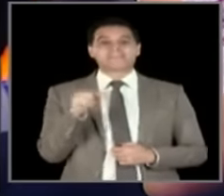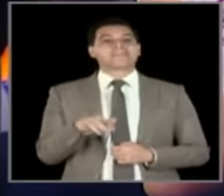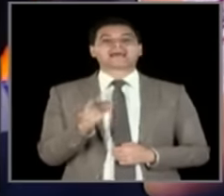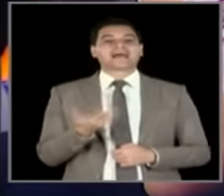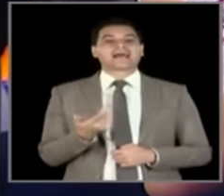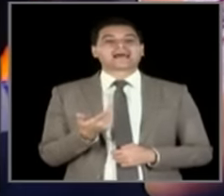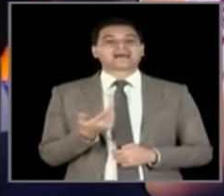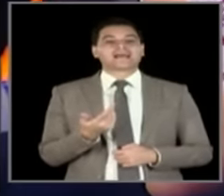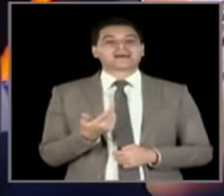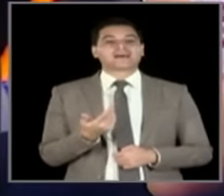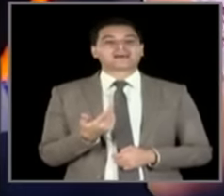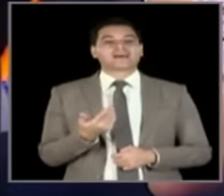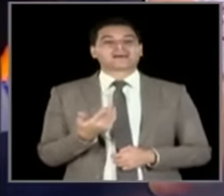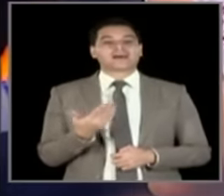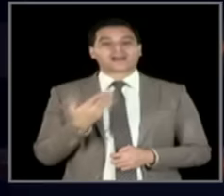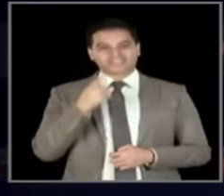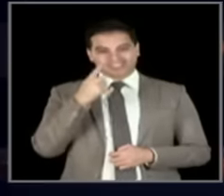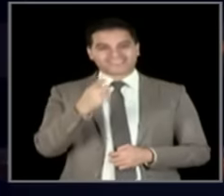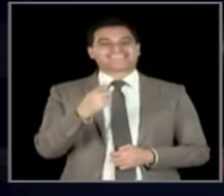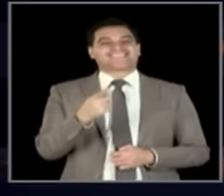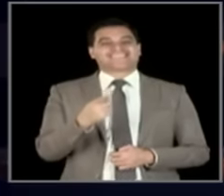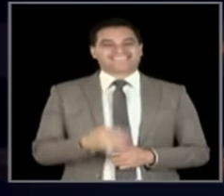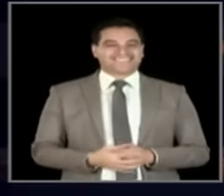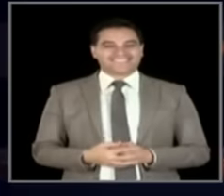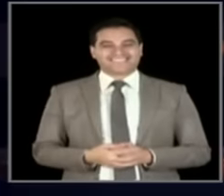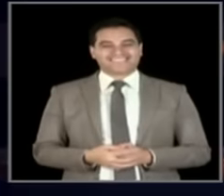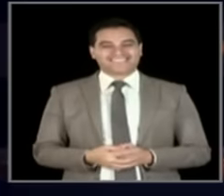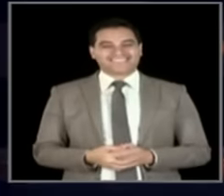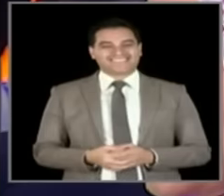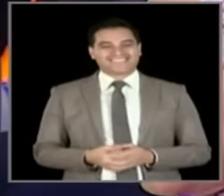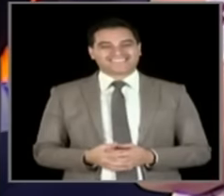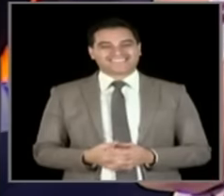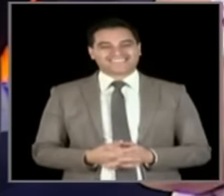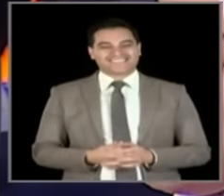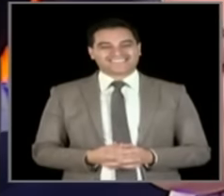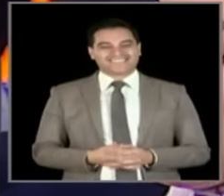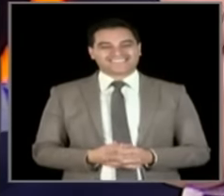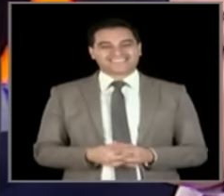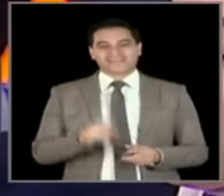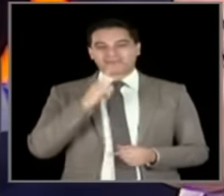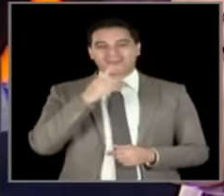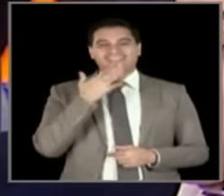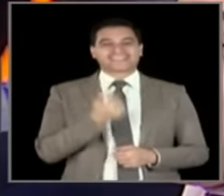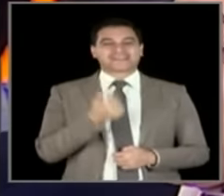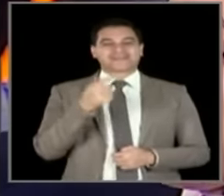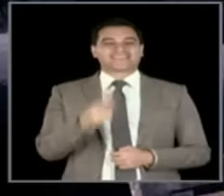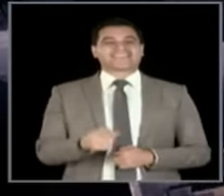ليه؟ عشان حطيتك. بتحب البرنامج عشان أنا؟ أوه. والله أنت جميل جدا.